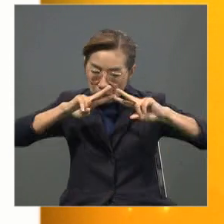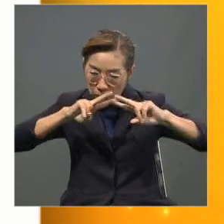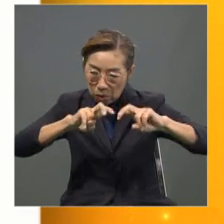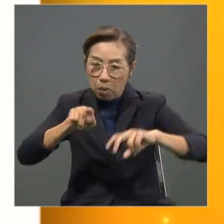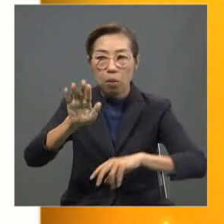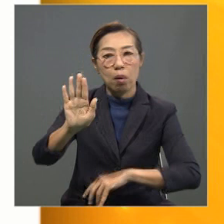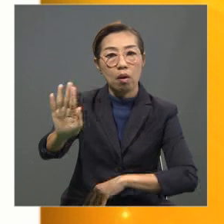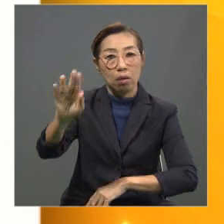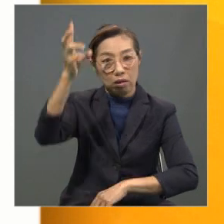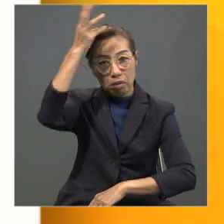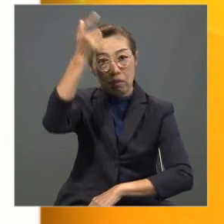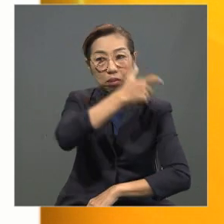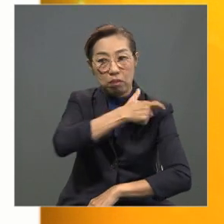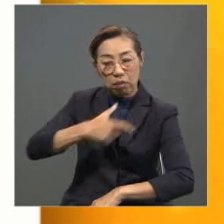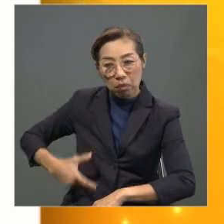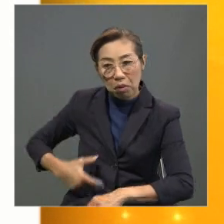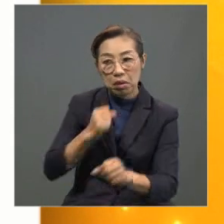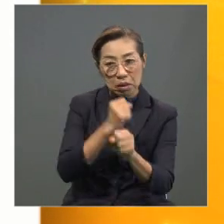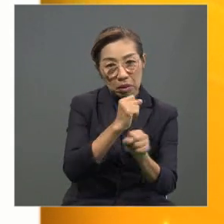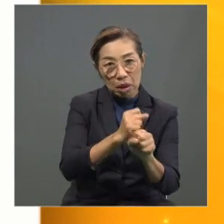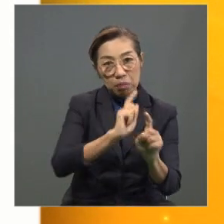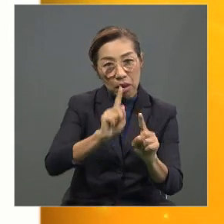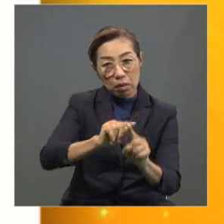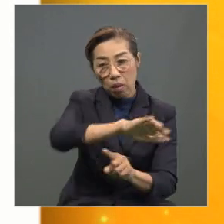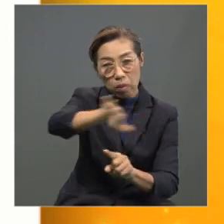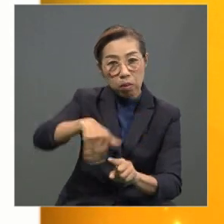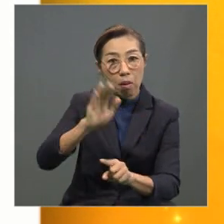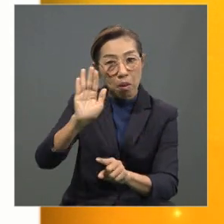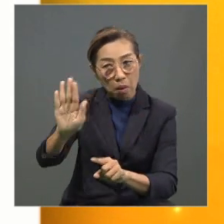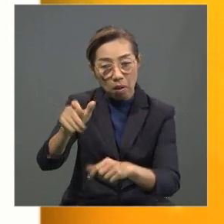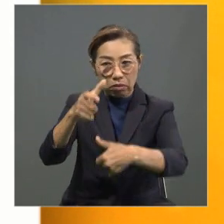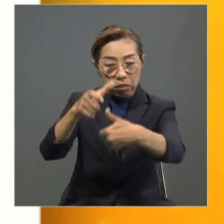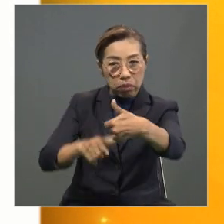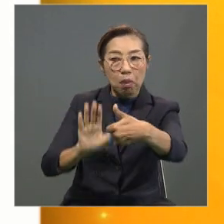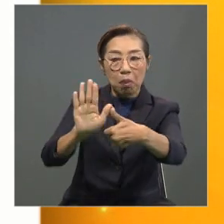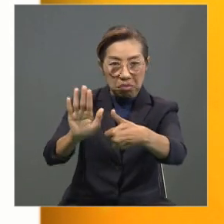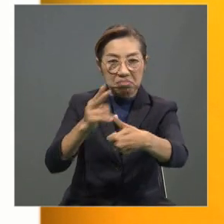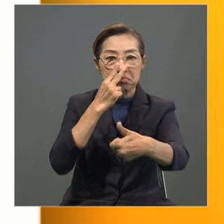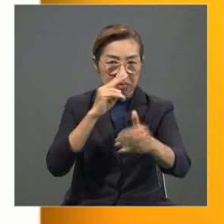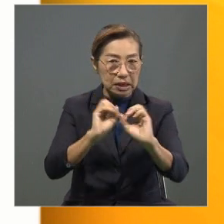ราชจริยวัตรและพระราชกรณียกิจของสมเด็จบรมพิชัย